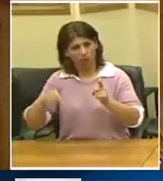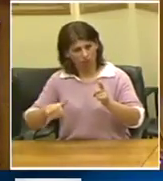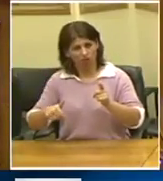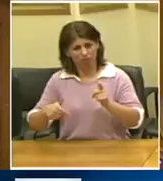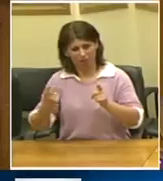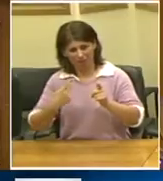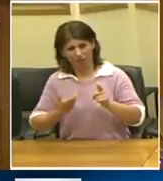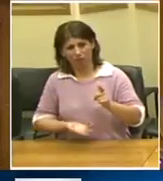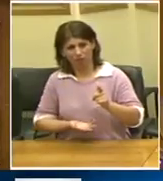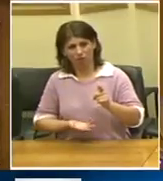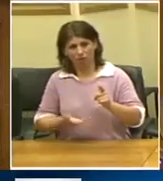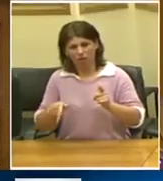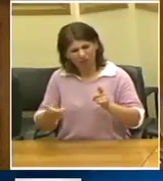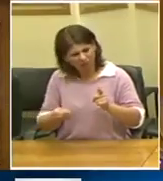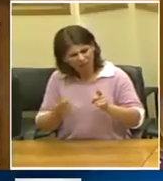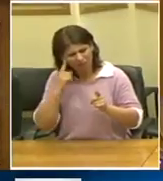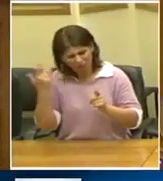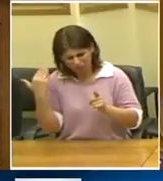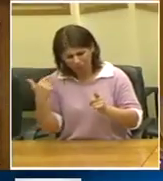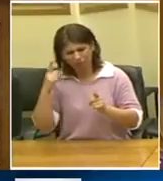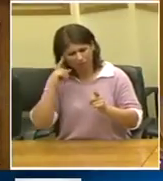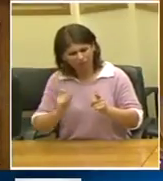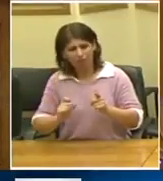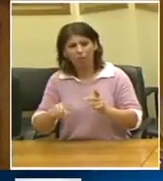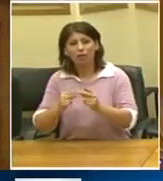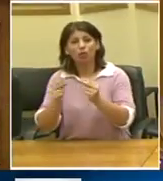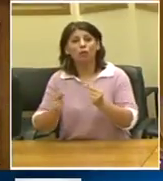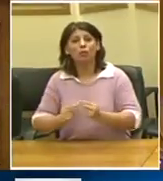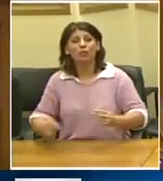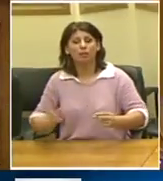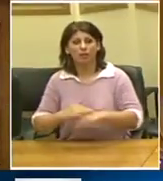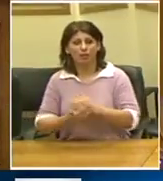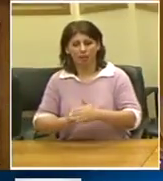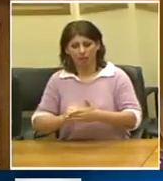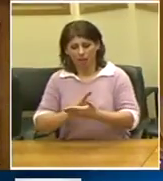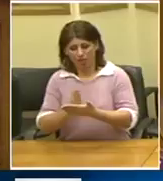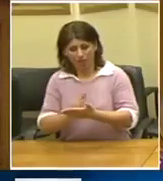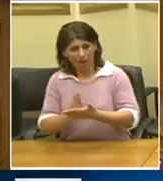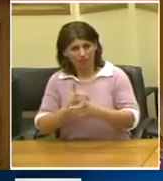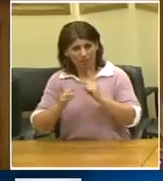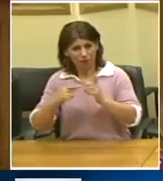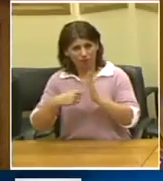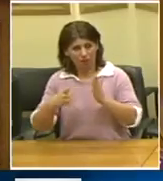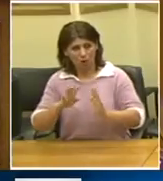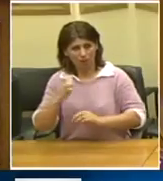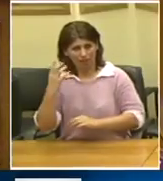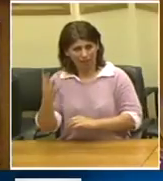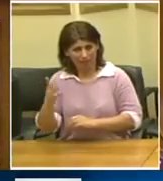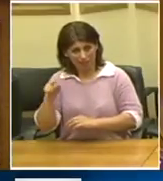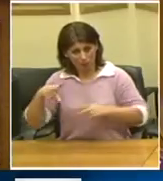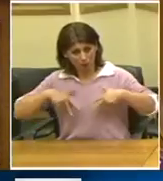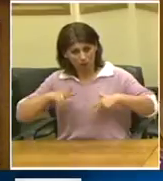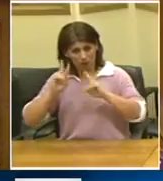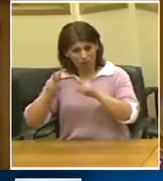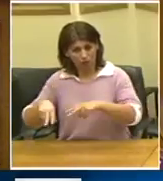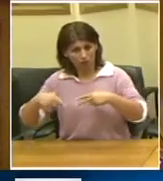Είναι γεγονότα πρόσφατα, είναι γνωστά. Θα μείνω όμως στο αποτέλεσμα. Με την ενδιάμεση συμφωνία του 1994, η χώρα αυτή αναγνωρίστηκε από